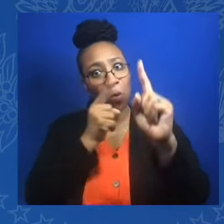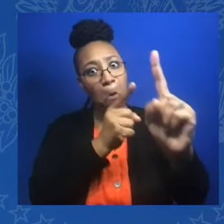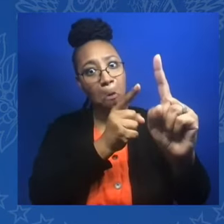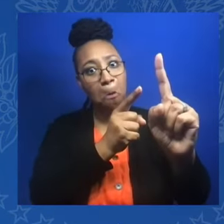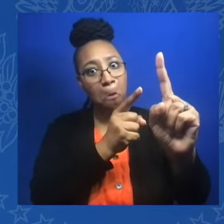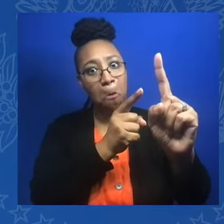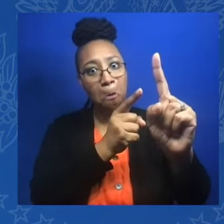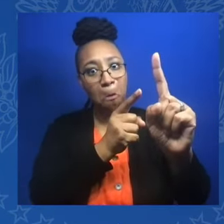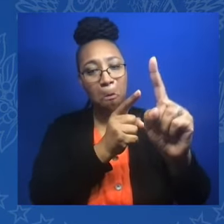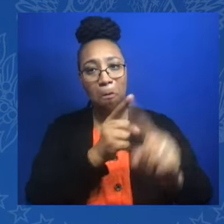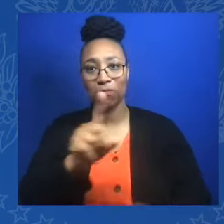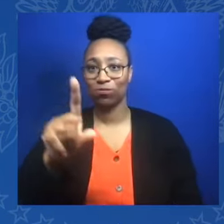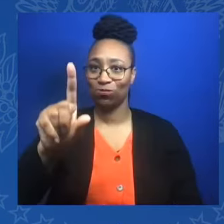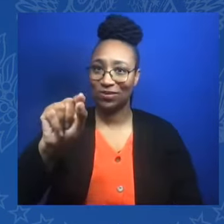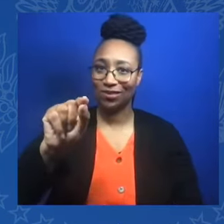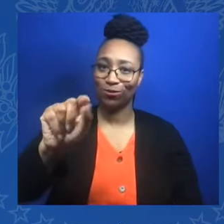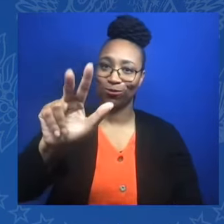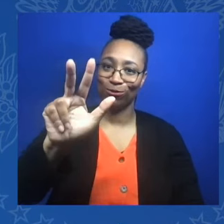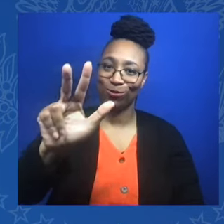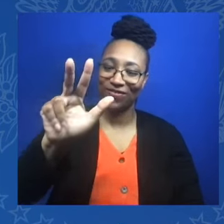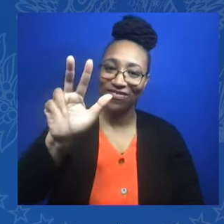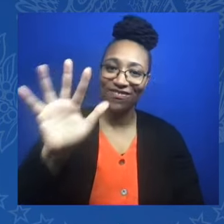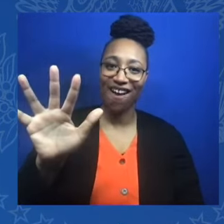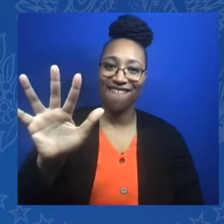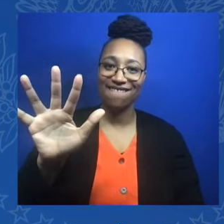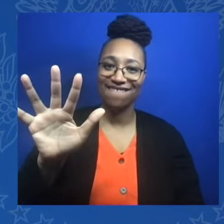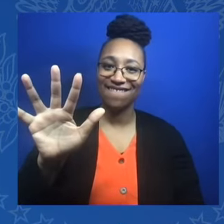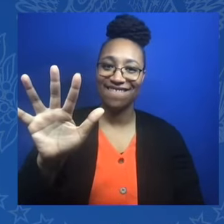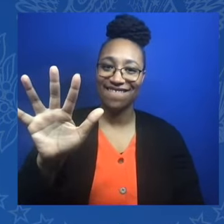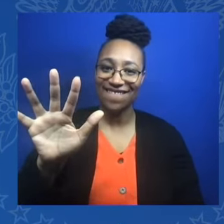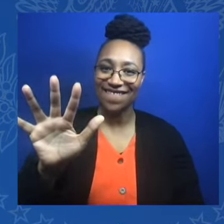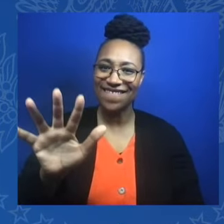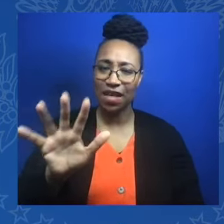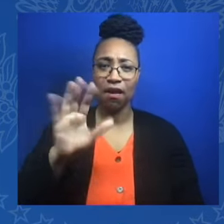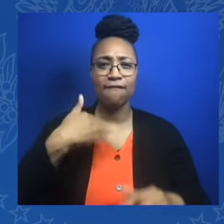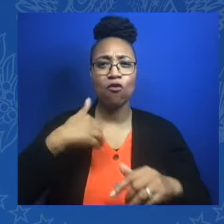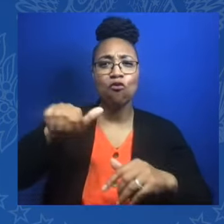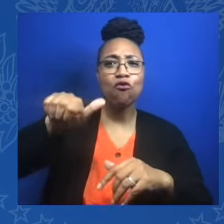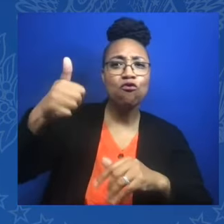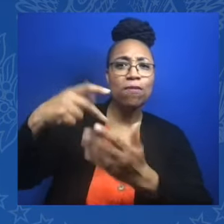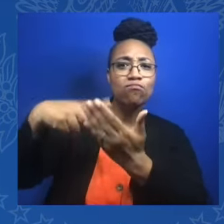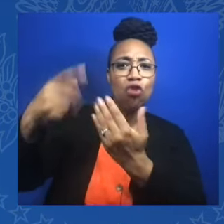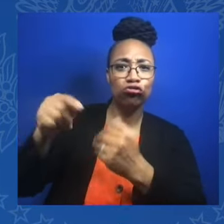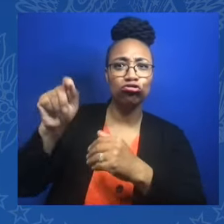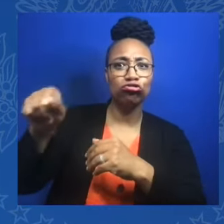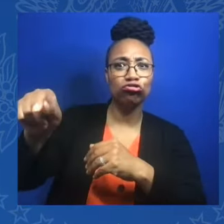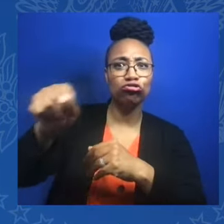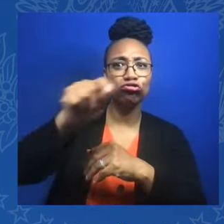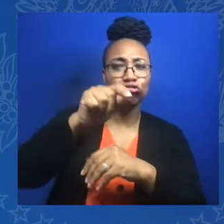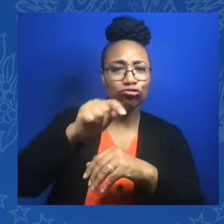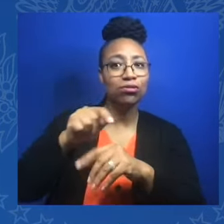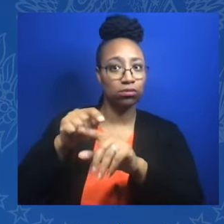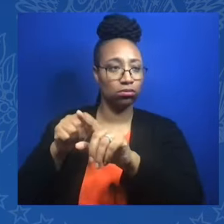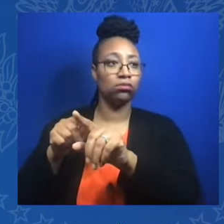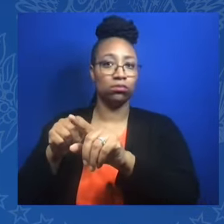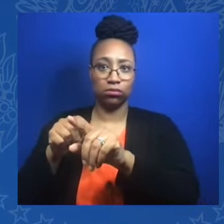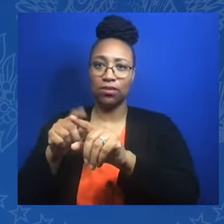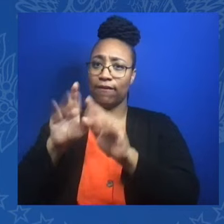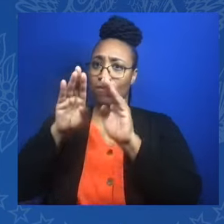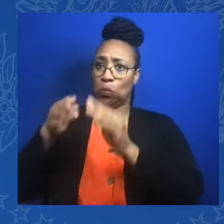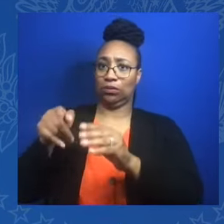partout au pays, que ce soit pour des panneaux solaires ou des turbines éoliennes. Et toutes